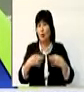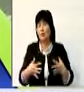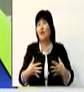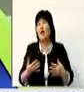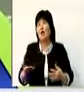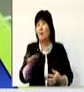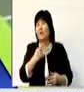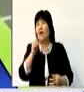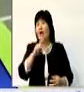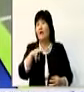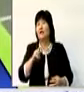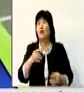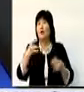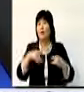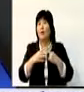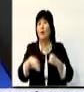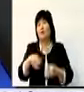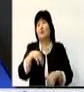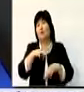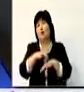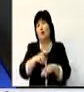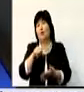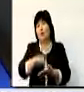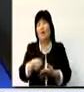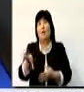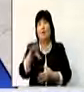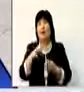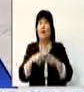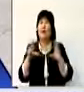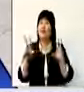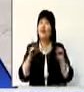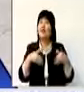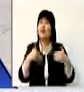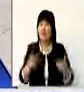біз Қазалыда туған жерімізде өткізгіміз келді. Барлық командаға сәттілік тілейміз.